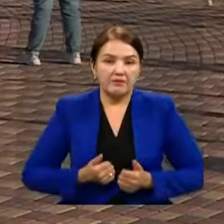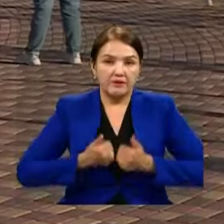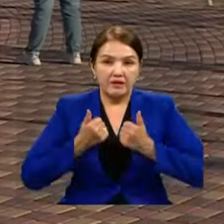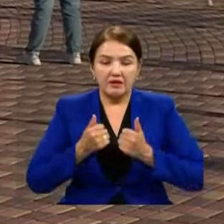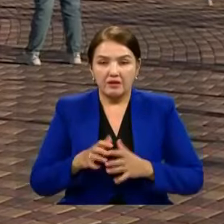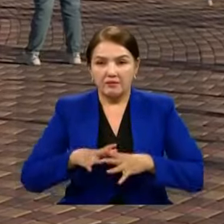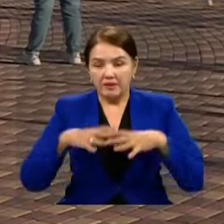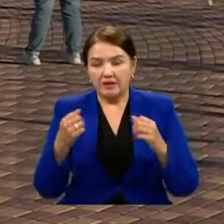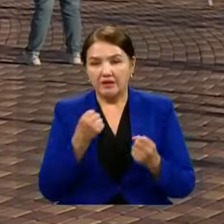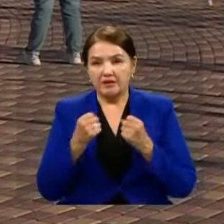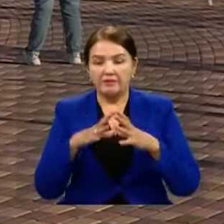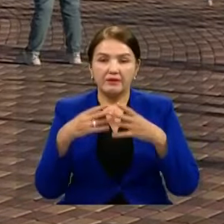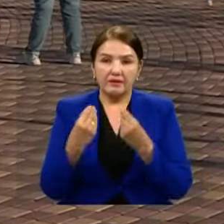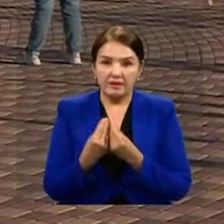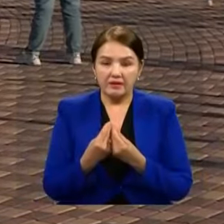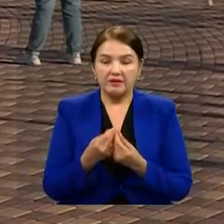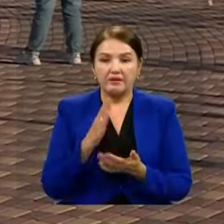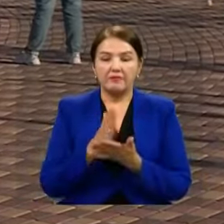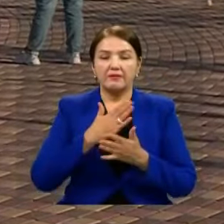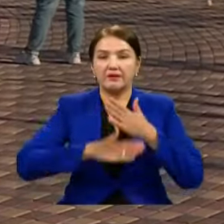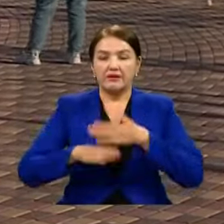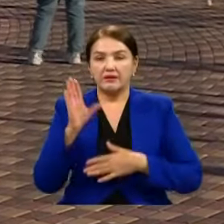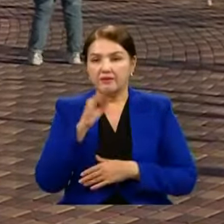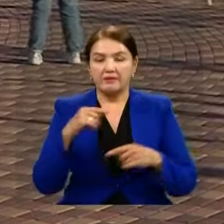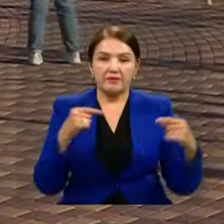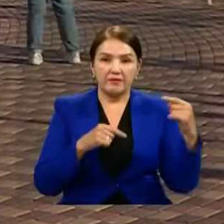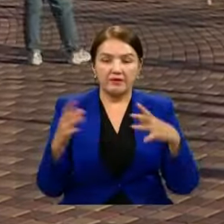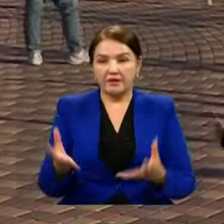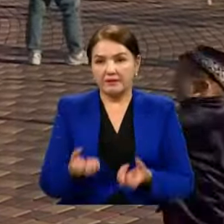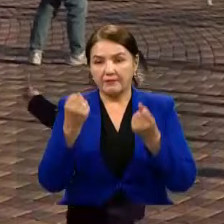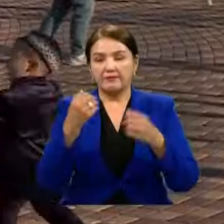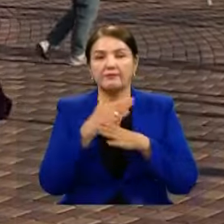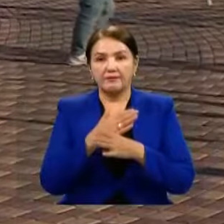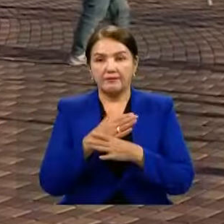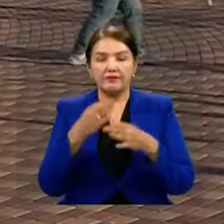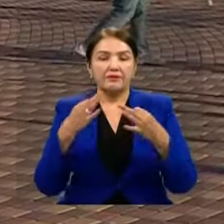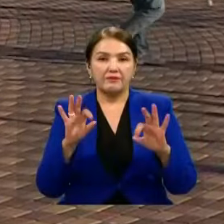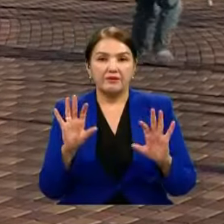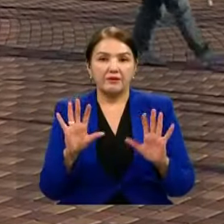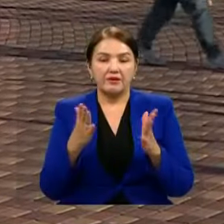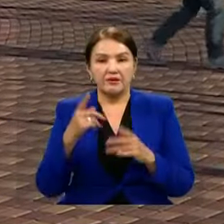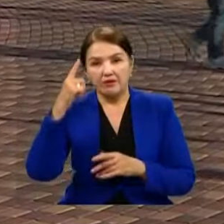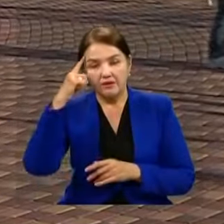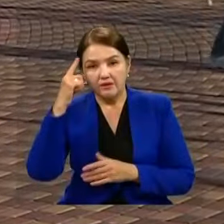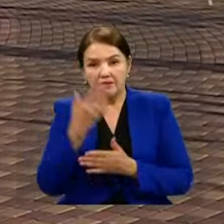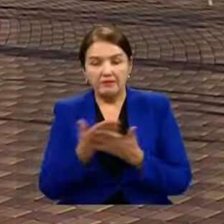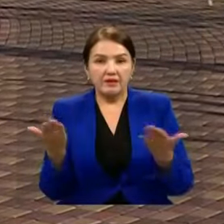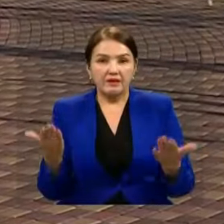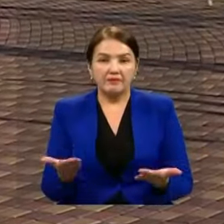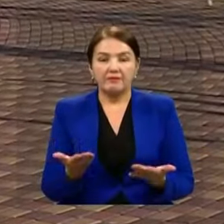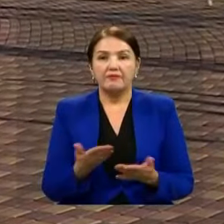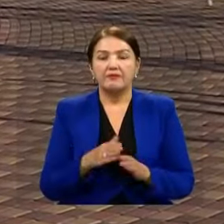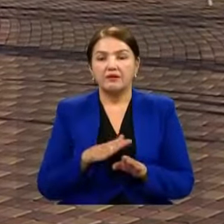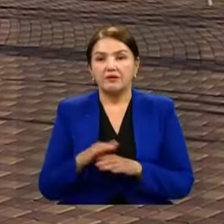создания еще более крепкой семьи, которая умеет радоваться успехам друг друга, поддерживать и помогать в любой ситуации. Думаю, именно на это и направлен